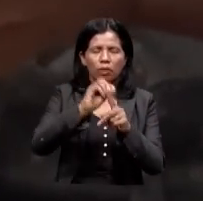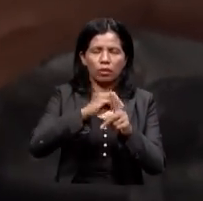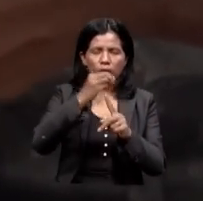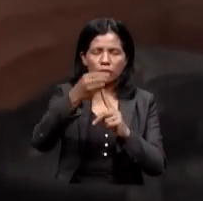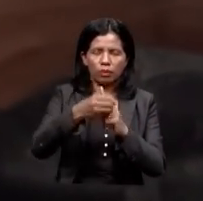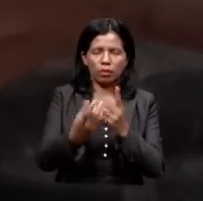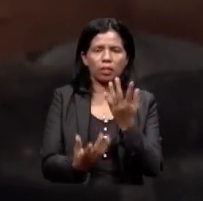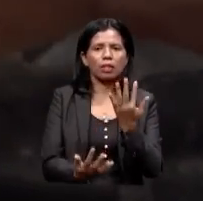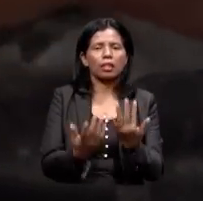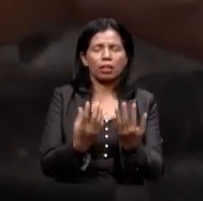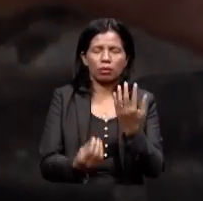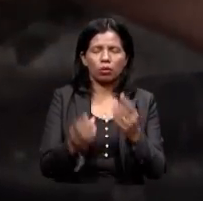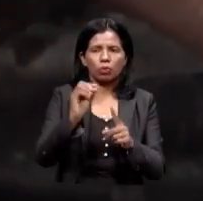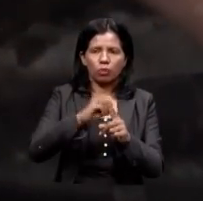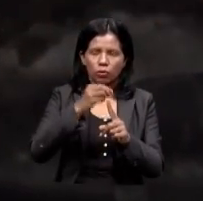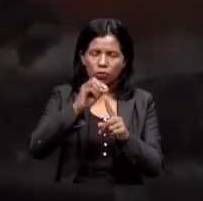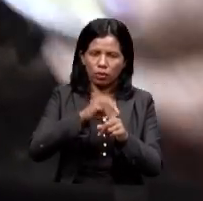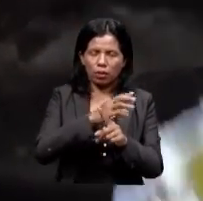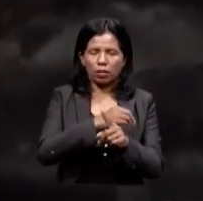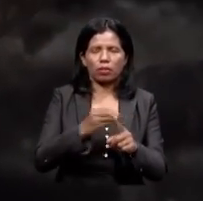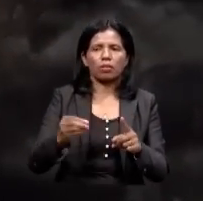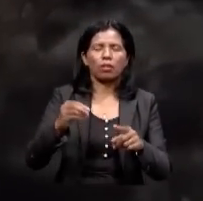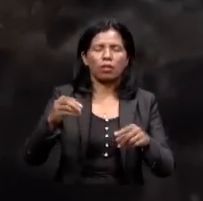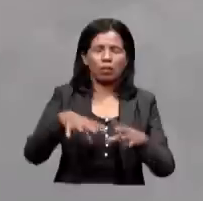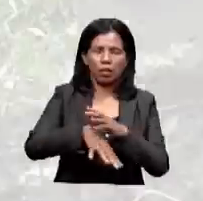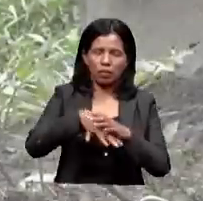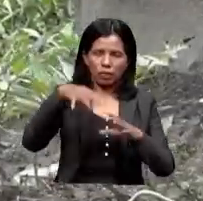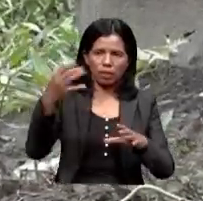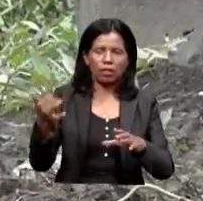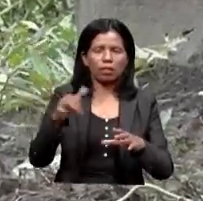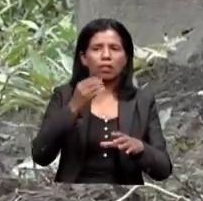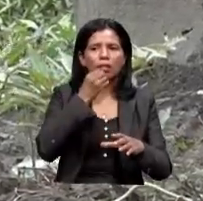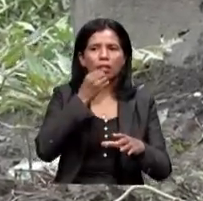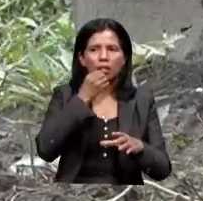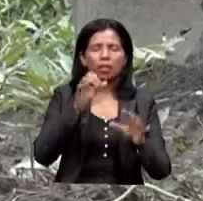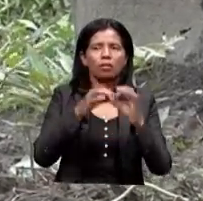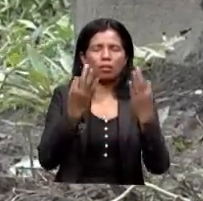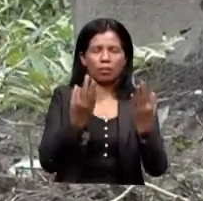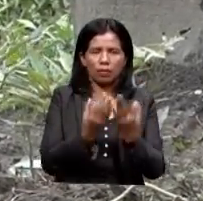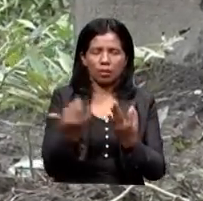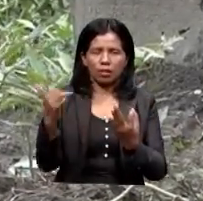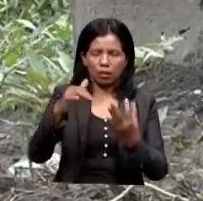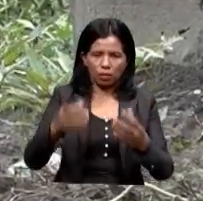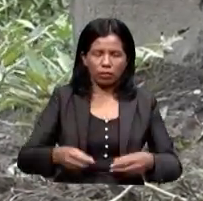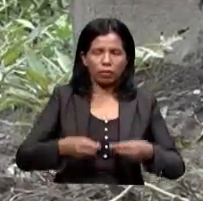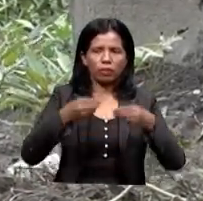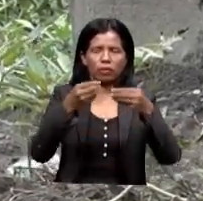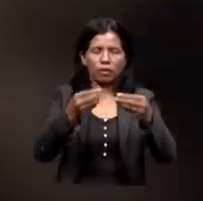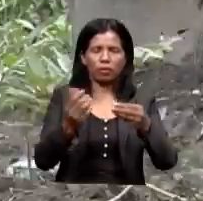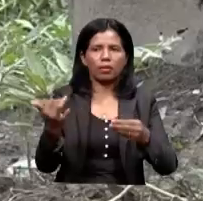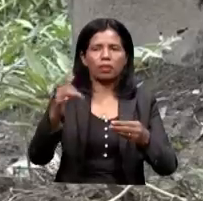aifarina. Enquanto hudi ho aifarina nebe sirahang ne, familia sira makfo foin